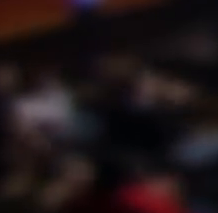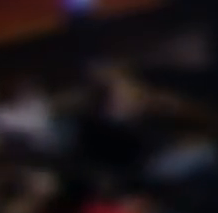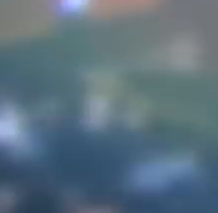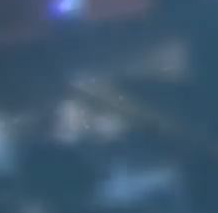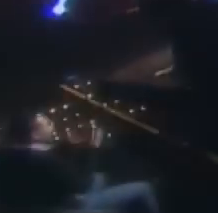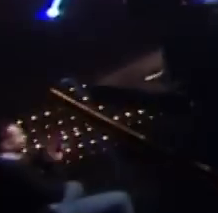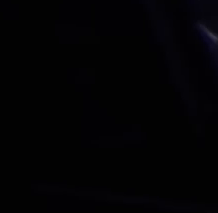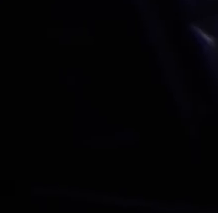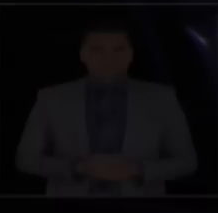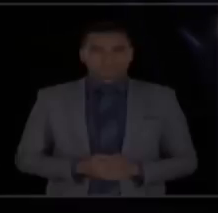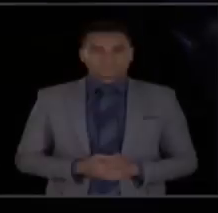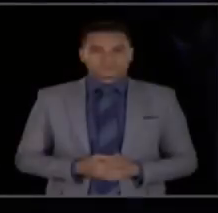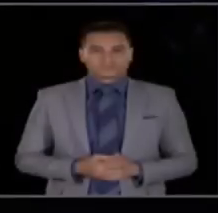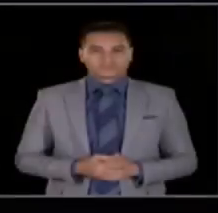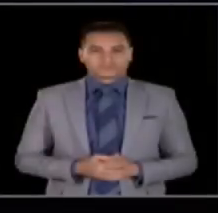توم يوسف.